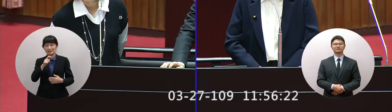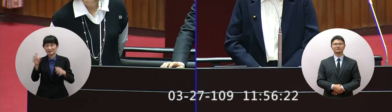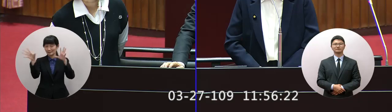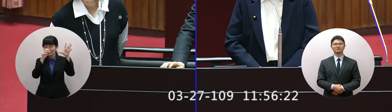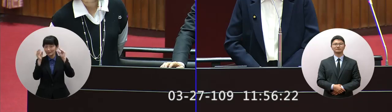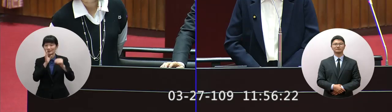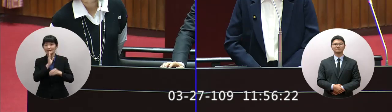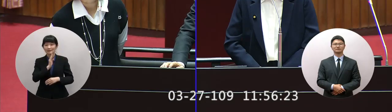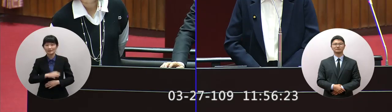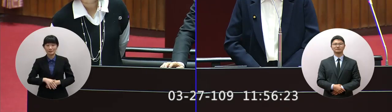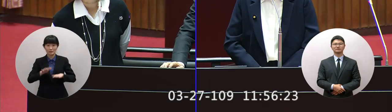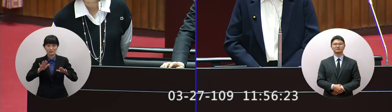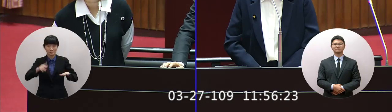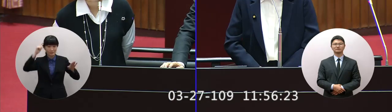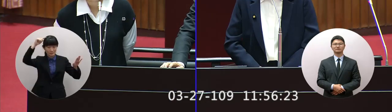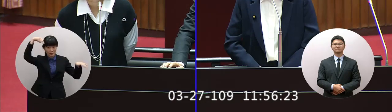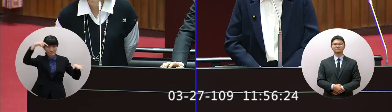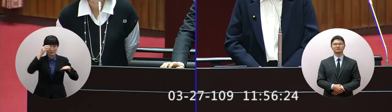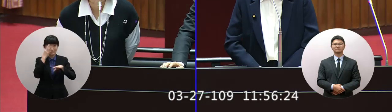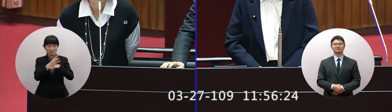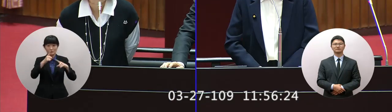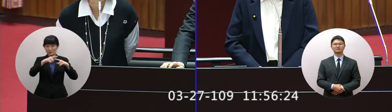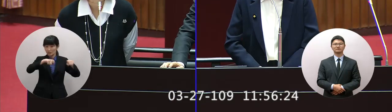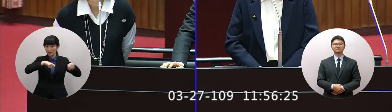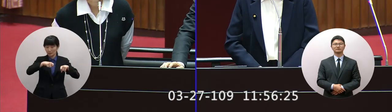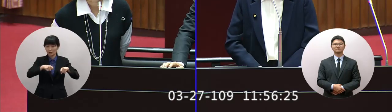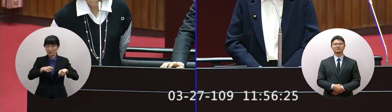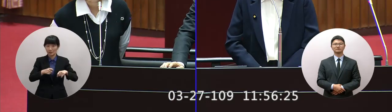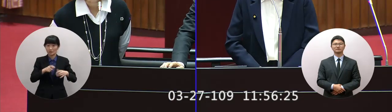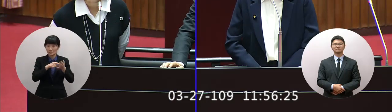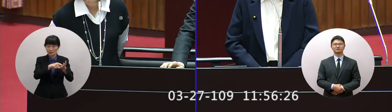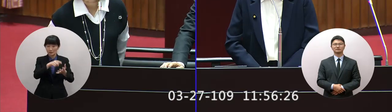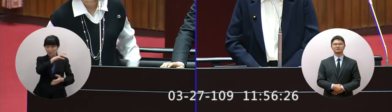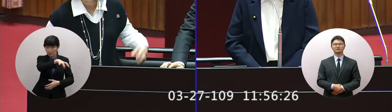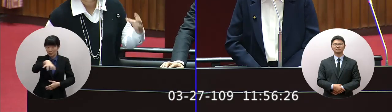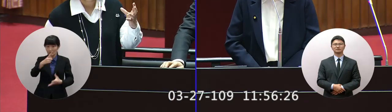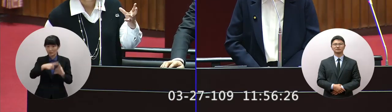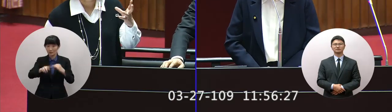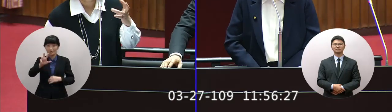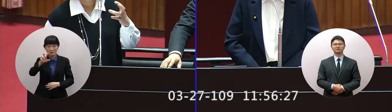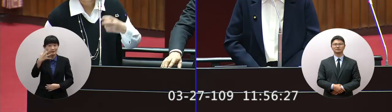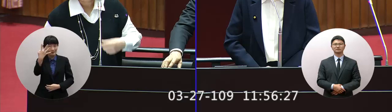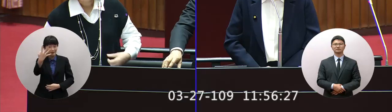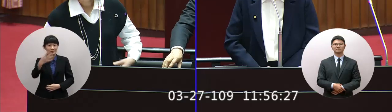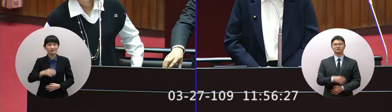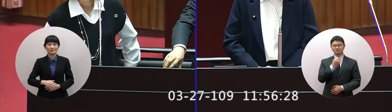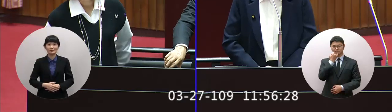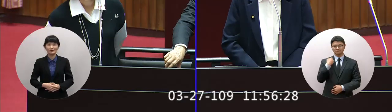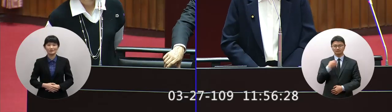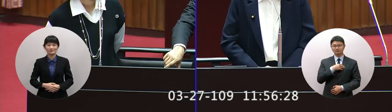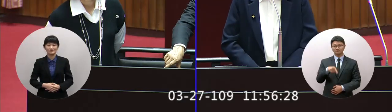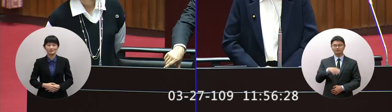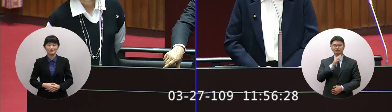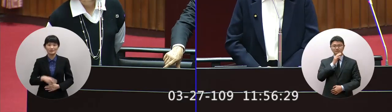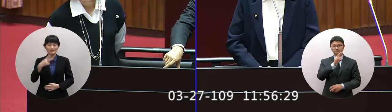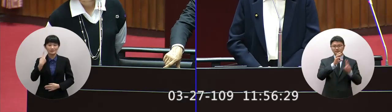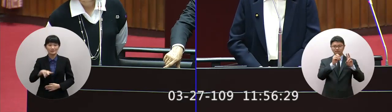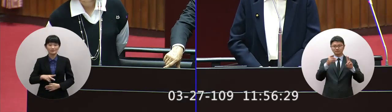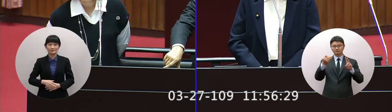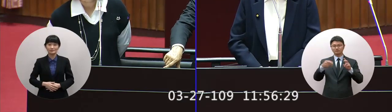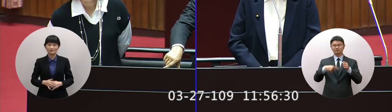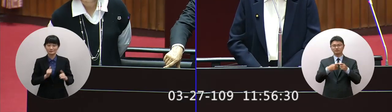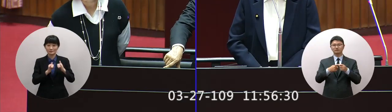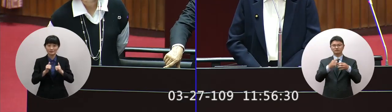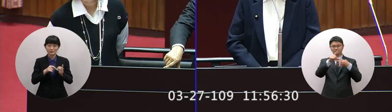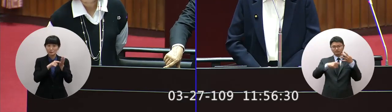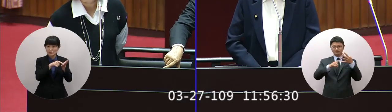止我们的天使投资已经投资了84家。 Okay. 那我们拿的是2019年 Q4， 对，再加上民间的